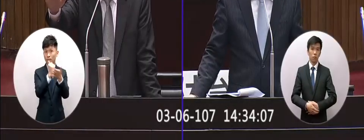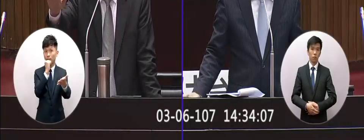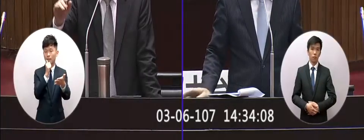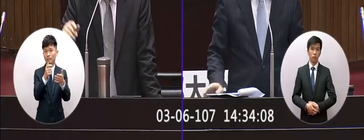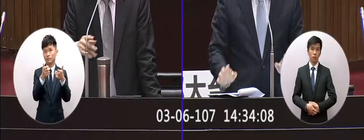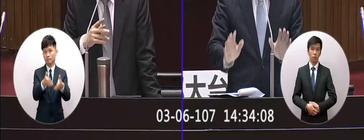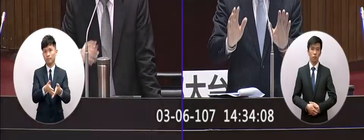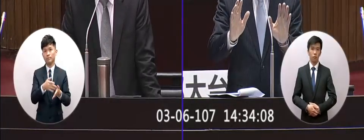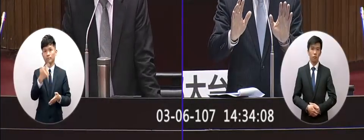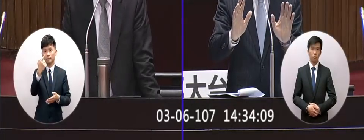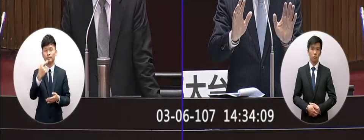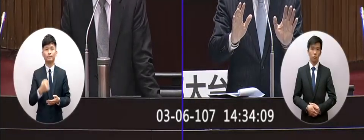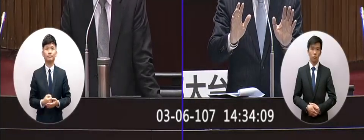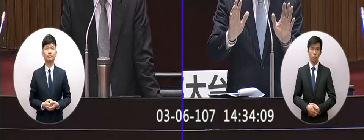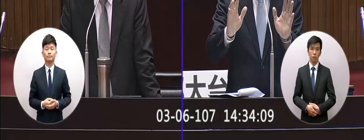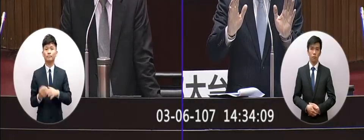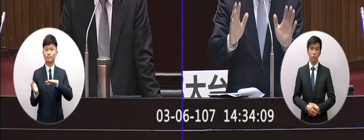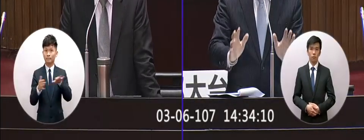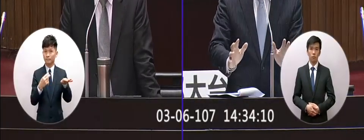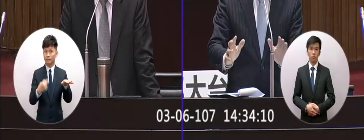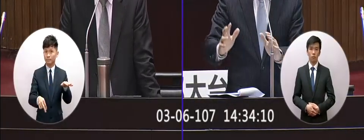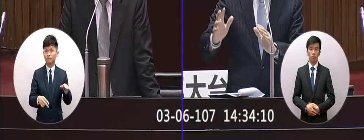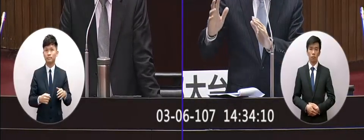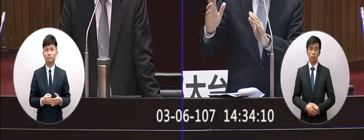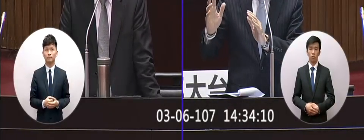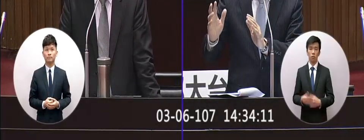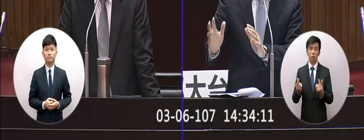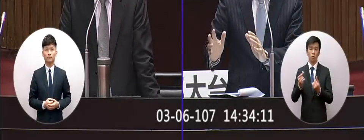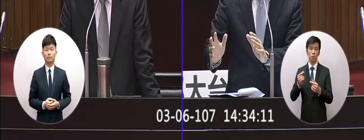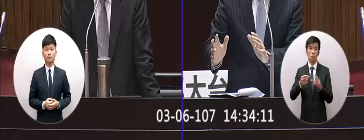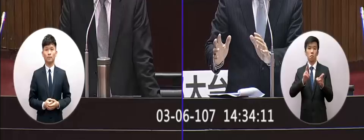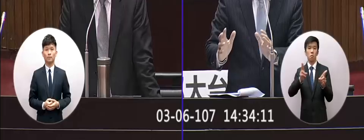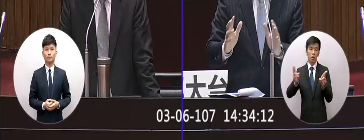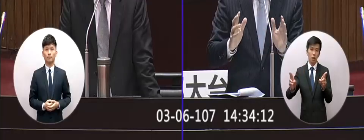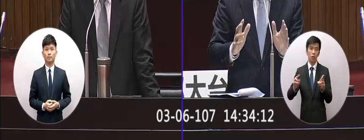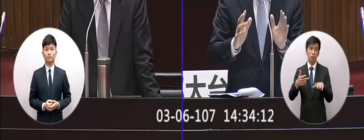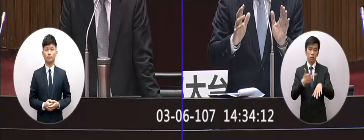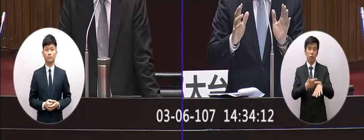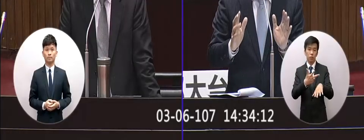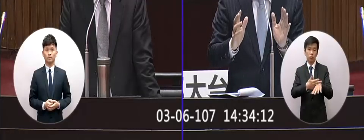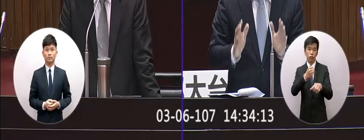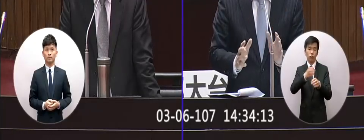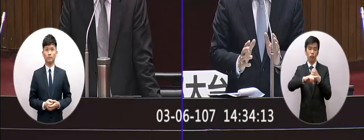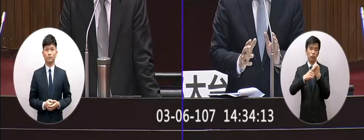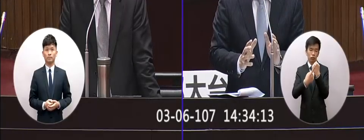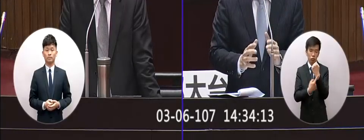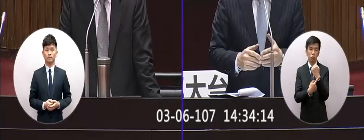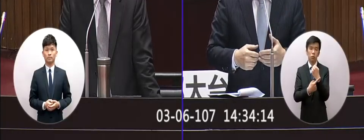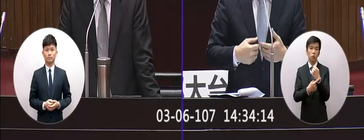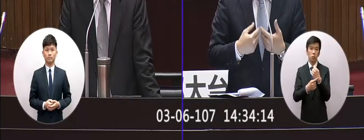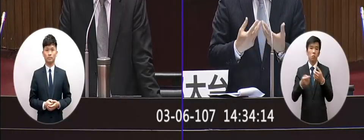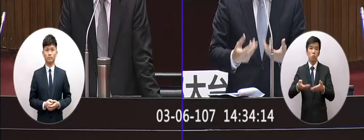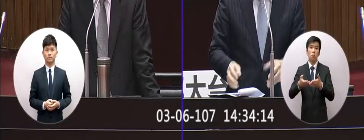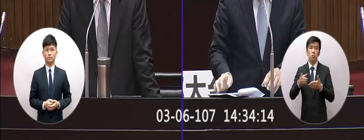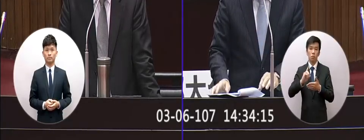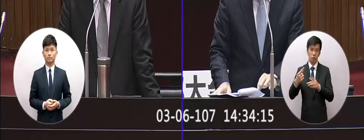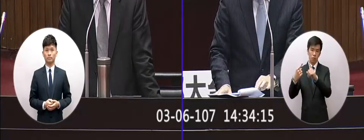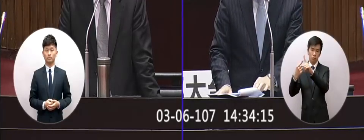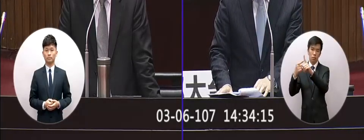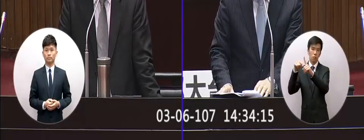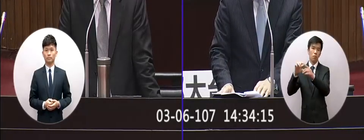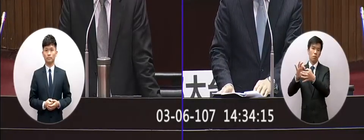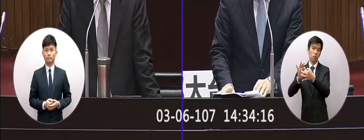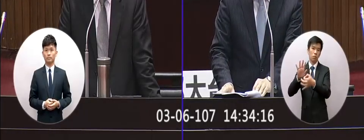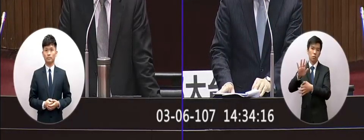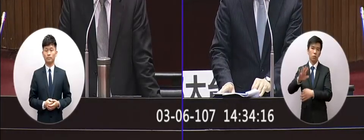非常重要。那另外， 其实这些目标啦、手段啦、做法都跟人有关，所以当其实大